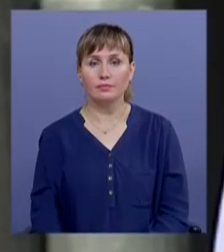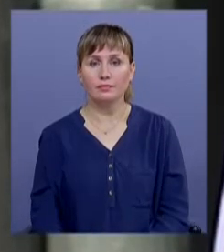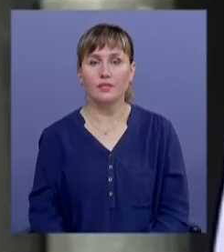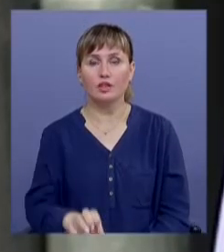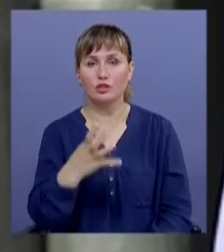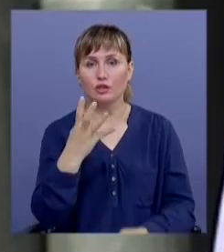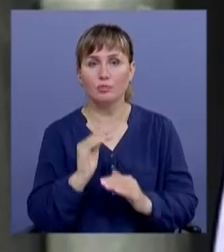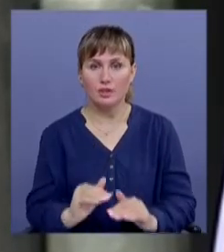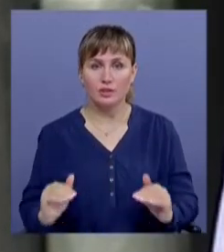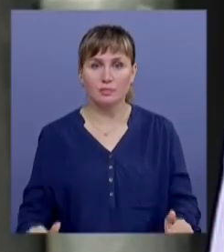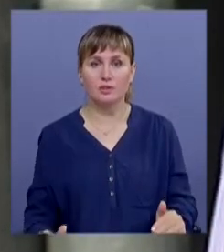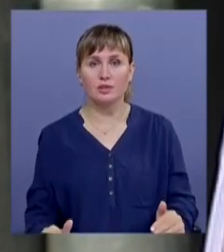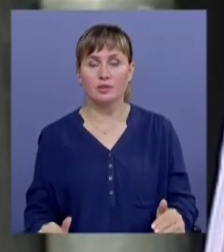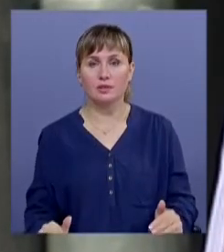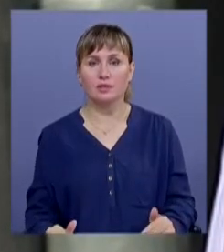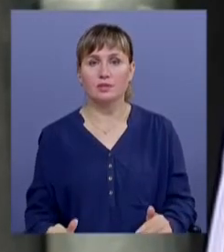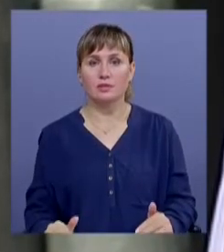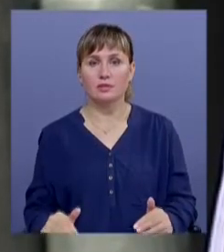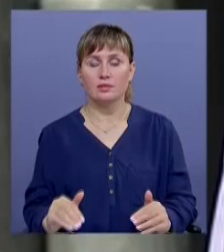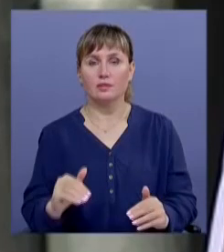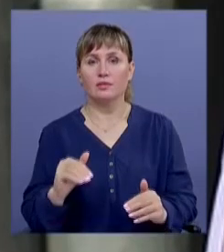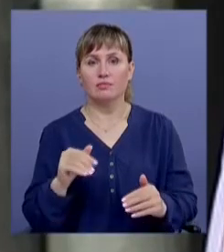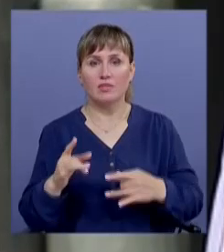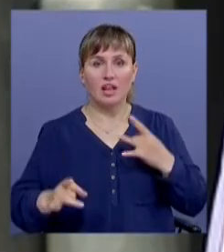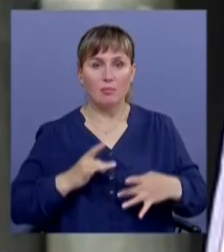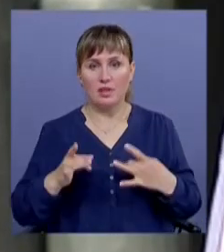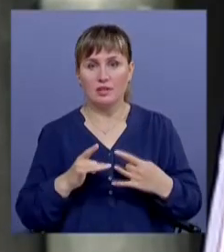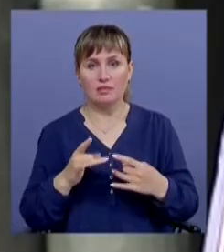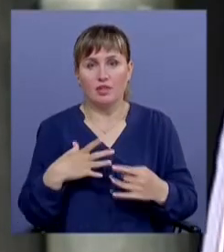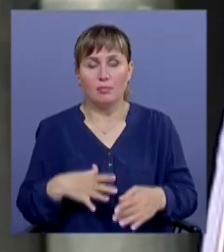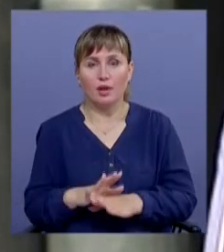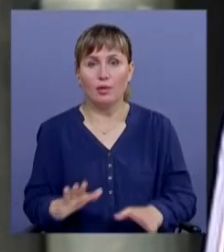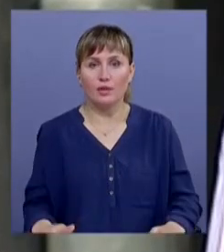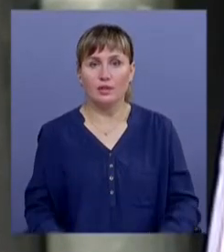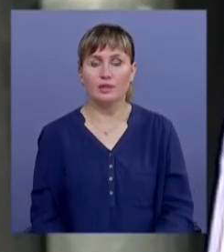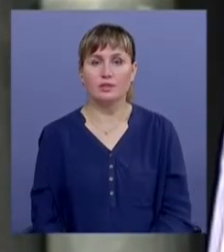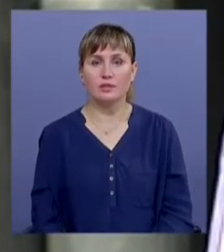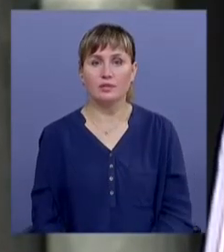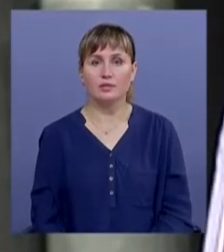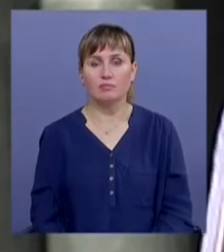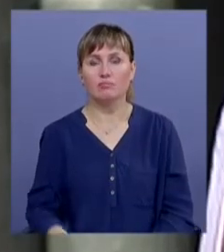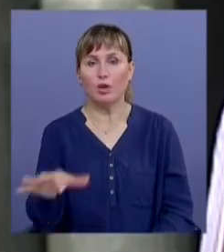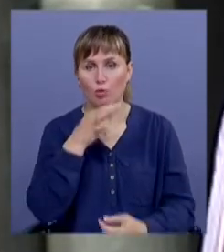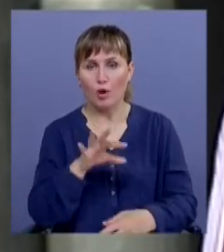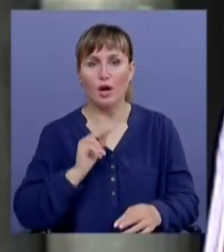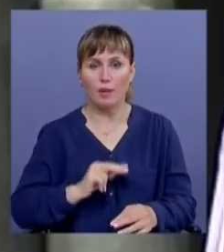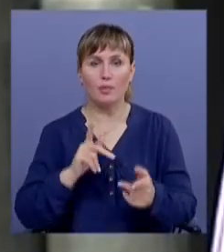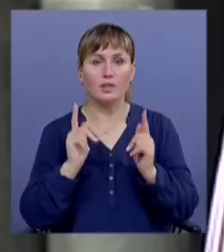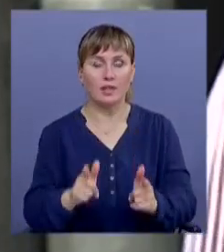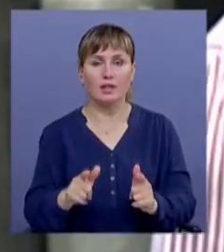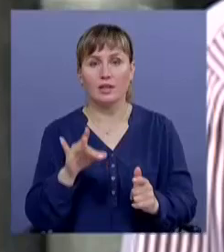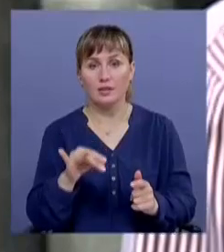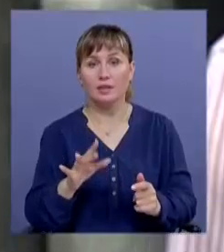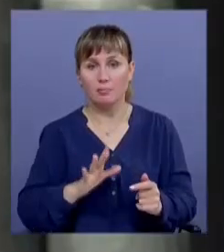четырьмя детишками как бы особо капризничать не приходится. Хватаешься за все. И, честно говоря,